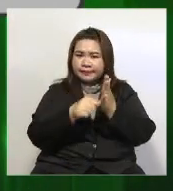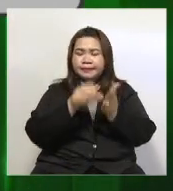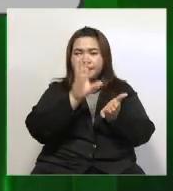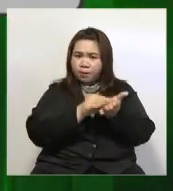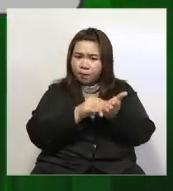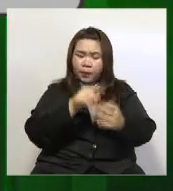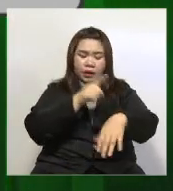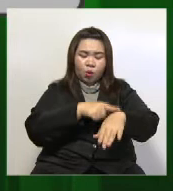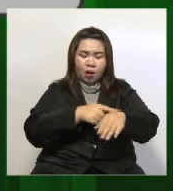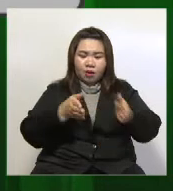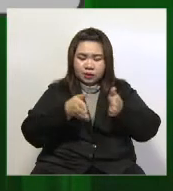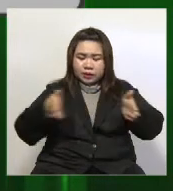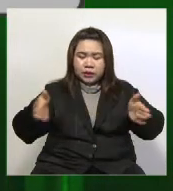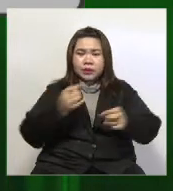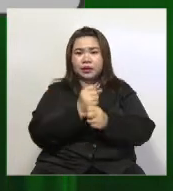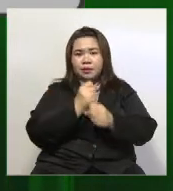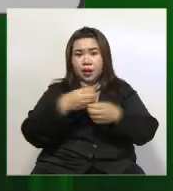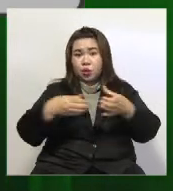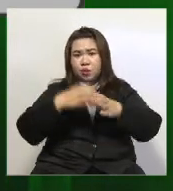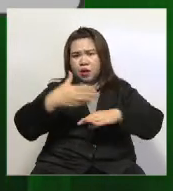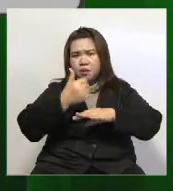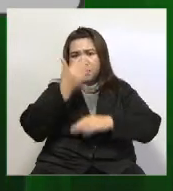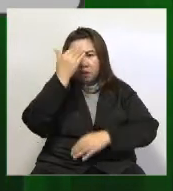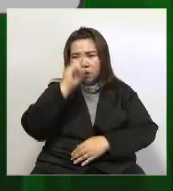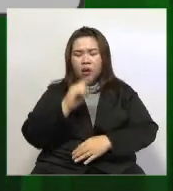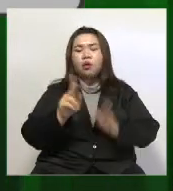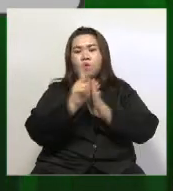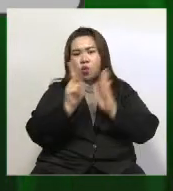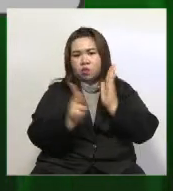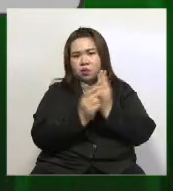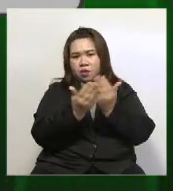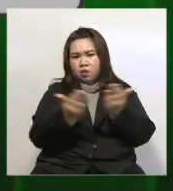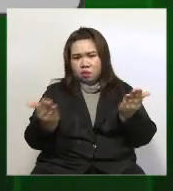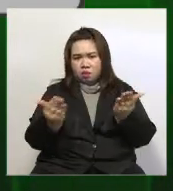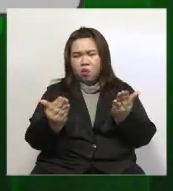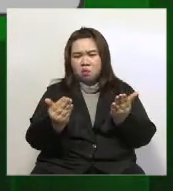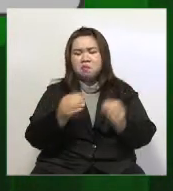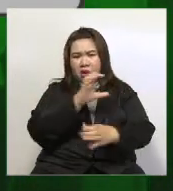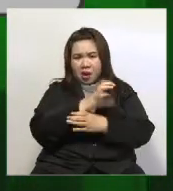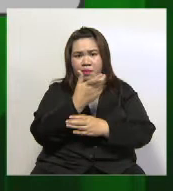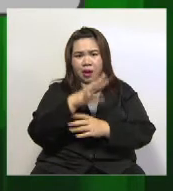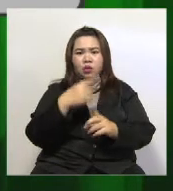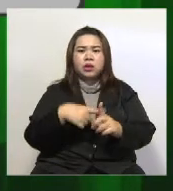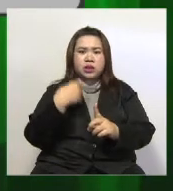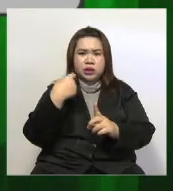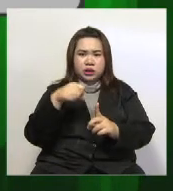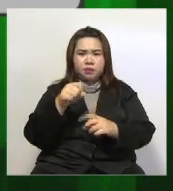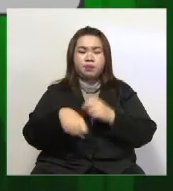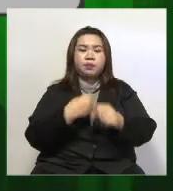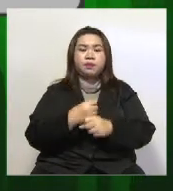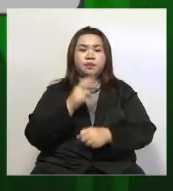อบเวลาการดำเนินการของพรรคการเมืองเนื่องจากกฎหมายลูกพรรคการเมืองมีผลบังคับใช้ไปแล้วเมื่อเดือนตุลาคม